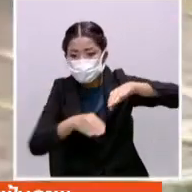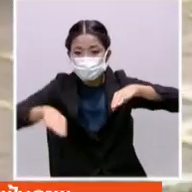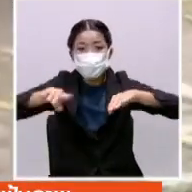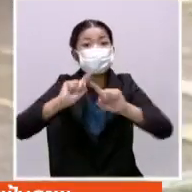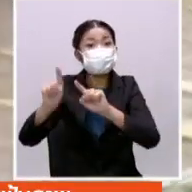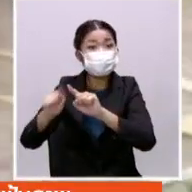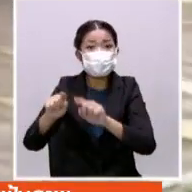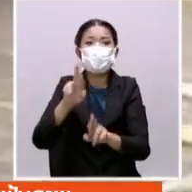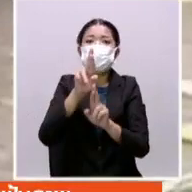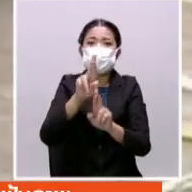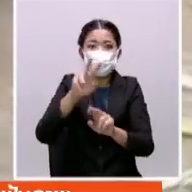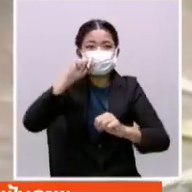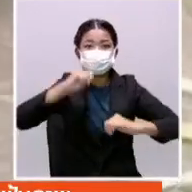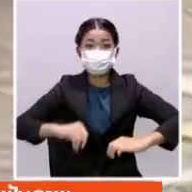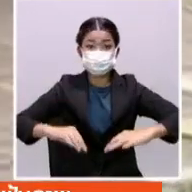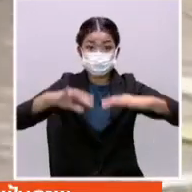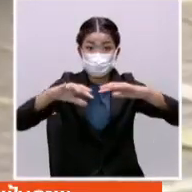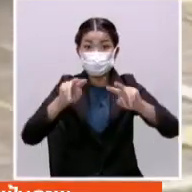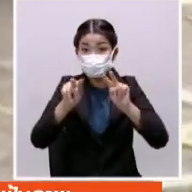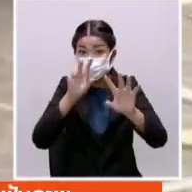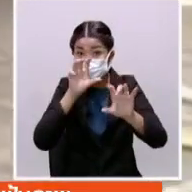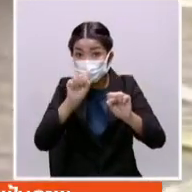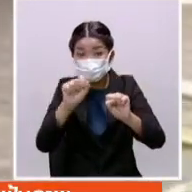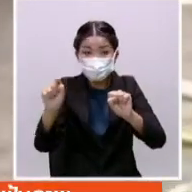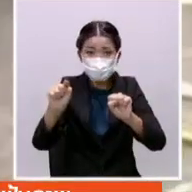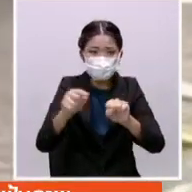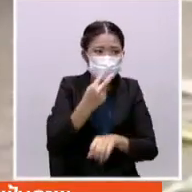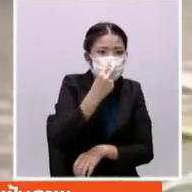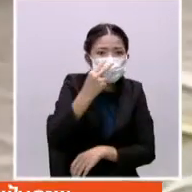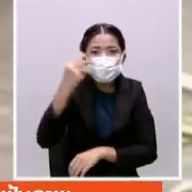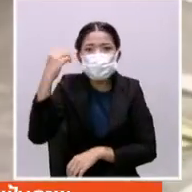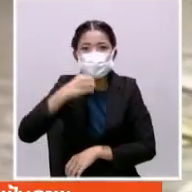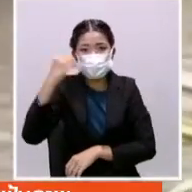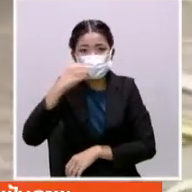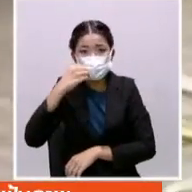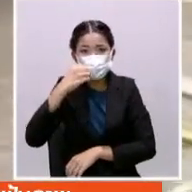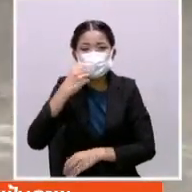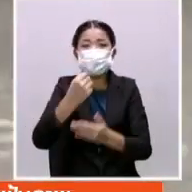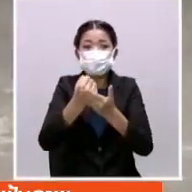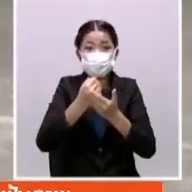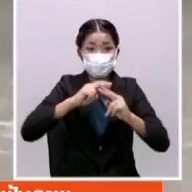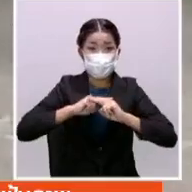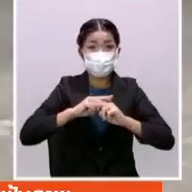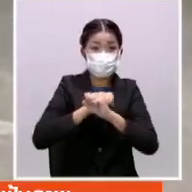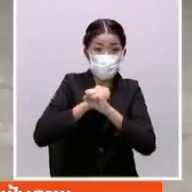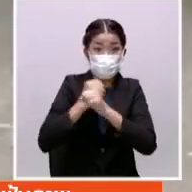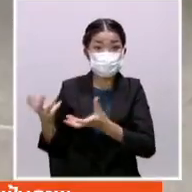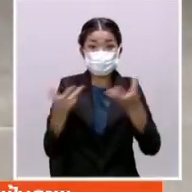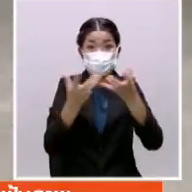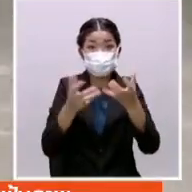ะครับก็ขอให้ระมัดระวังกันด้วยนะครับดูสังเกตสิ่งรอบตัวกันตลอดเวลานะครับจะได้หลีกหนีแล้วก็ไหวตัว